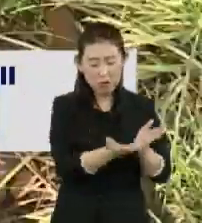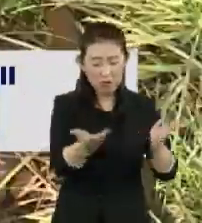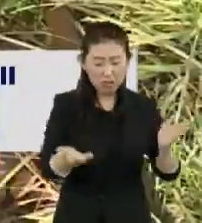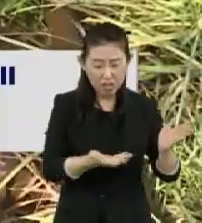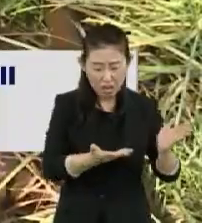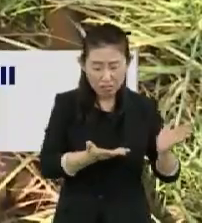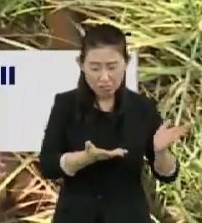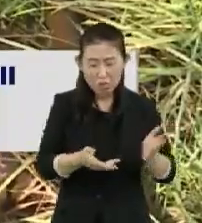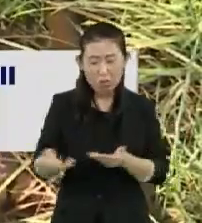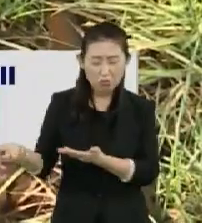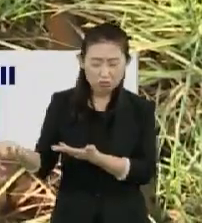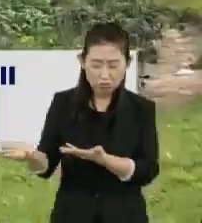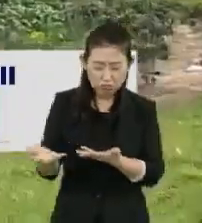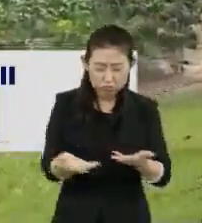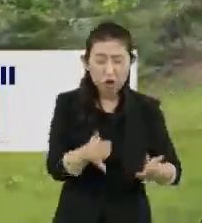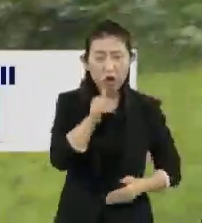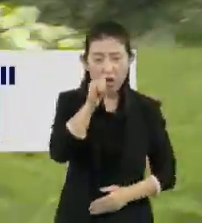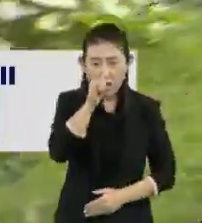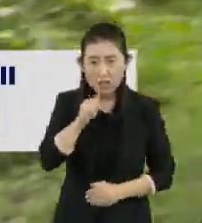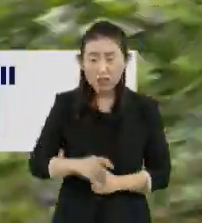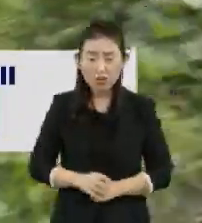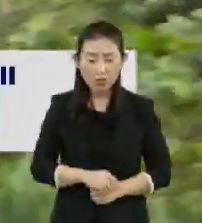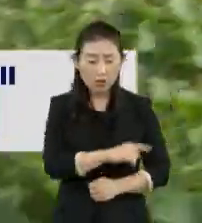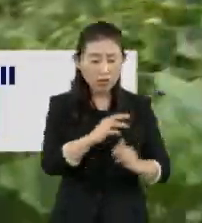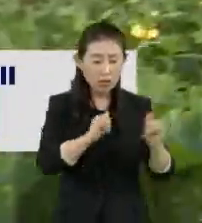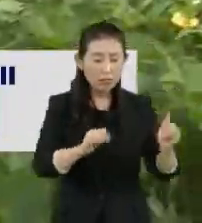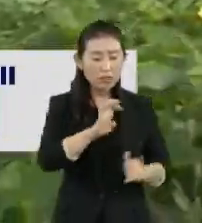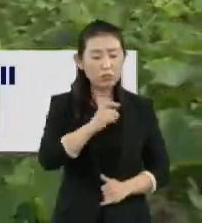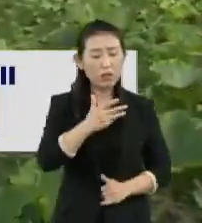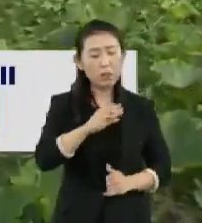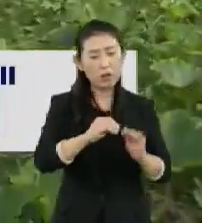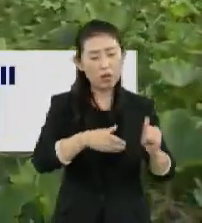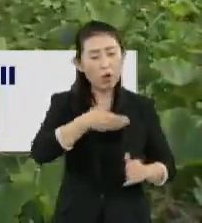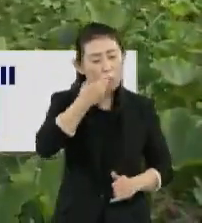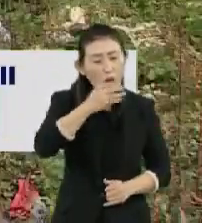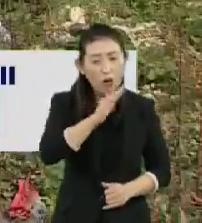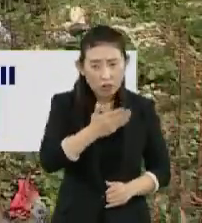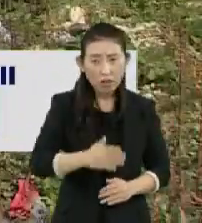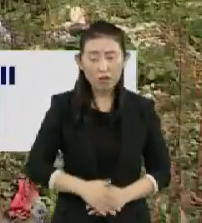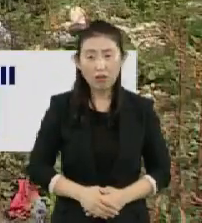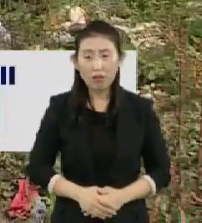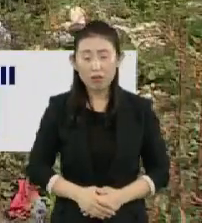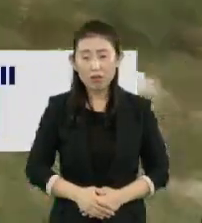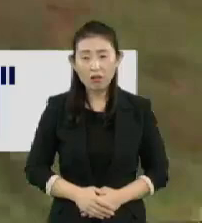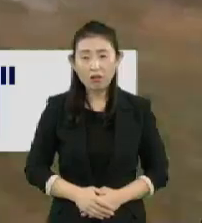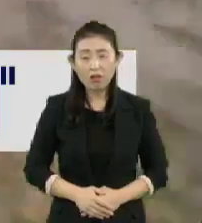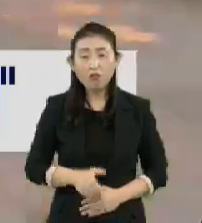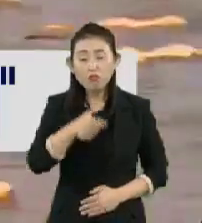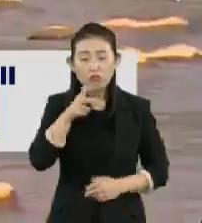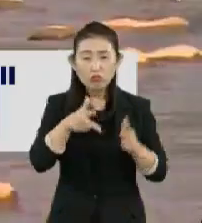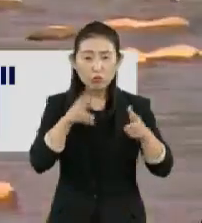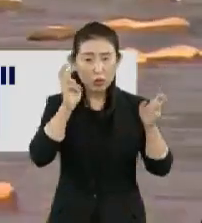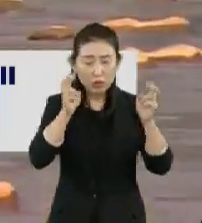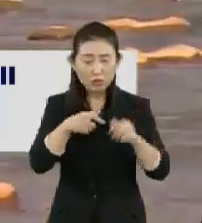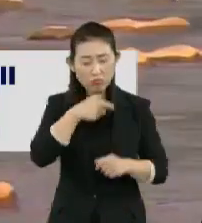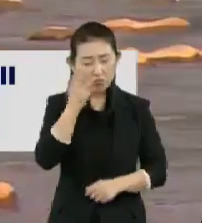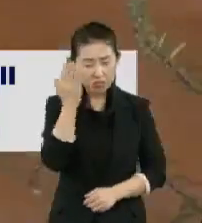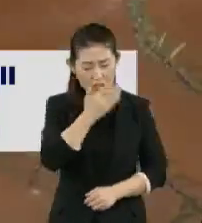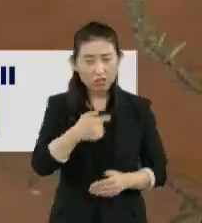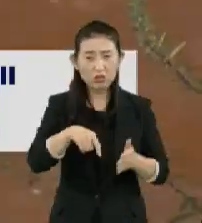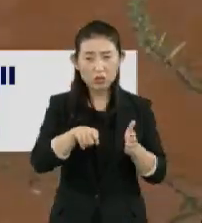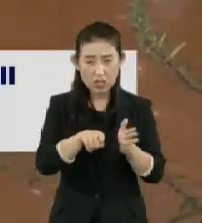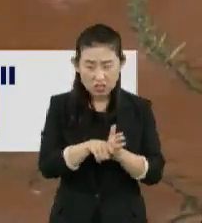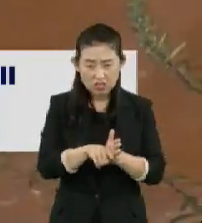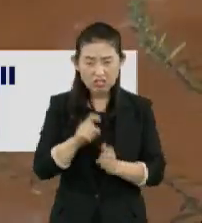이어지는 지천으로 흘러간다며 48만 명의 식수원인 만큼 충남도와 수자원공사에 대해 수질관리를 위해